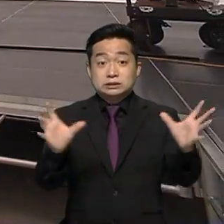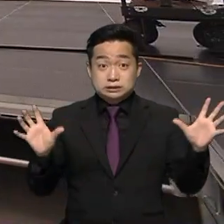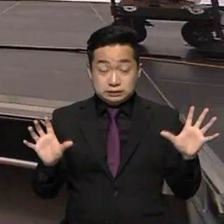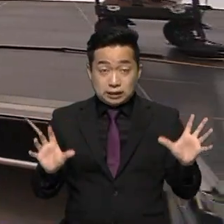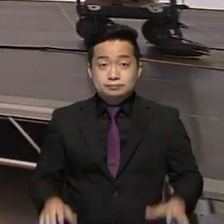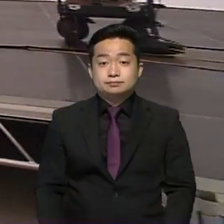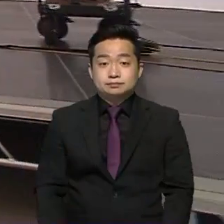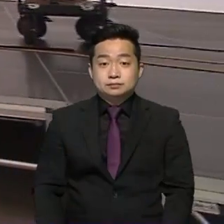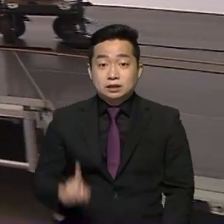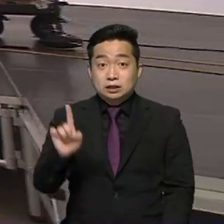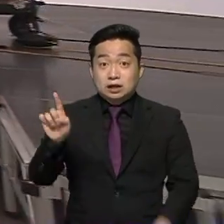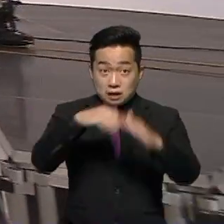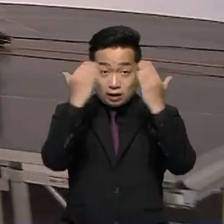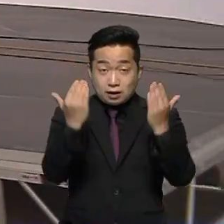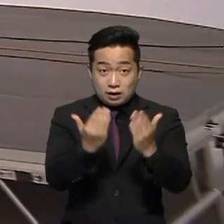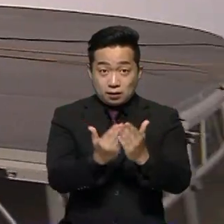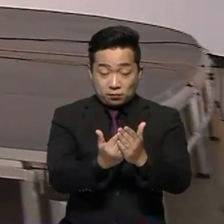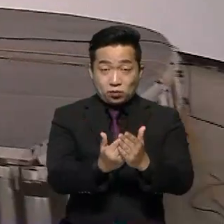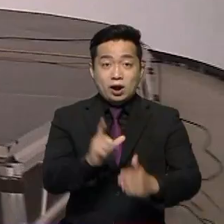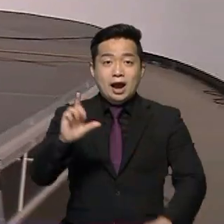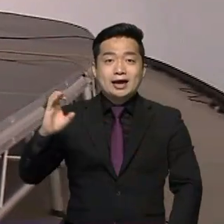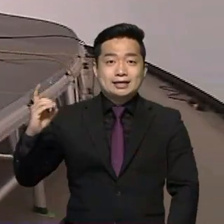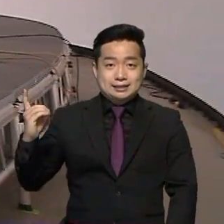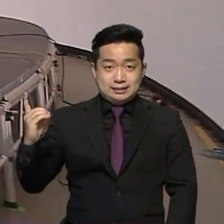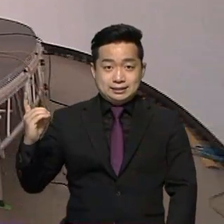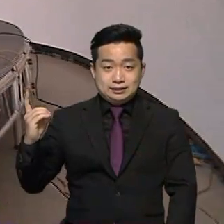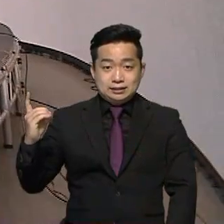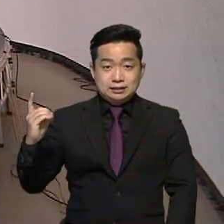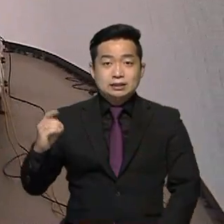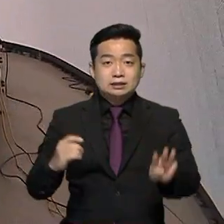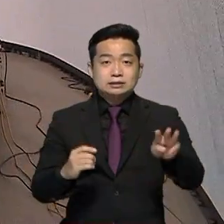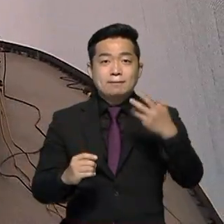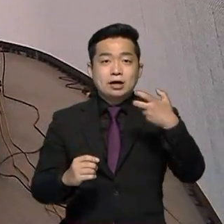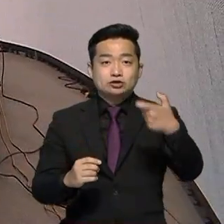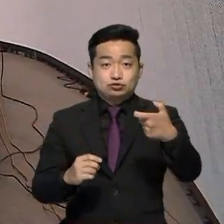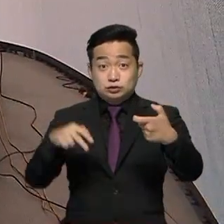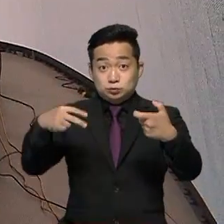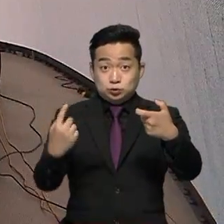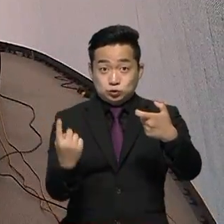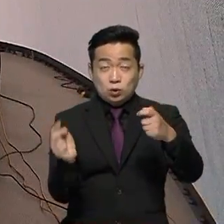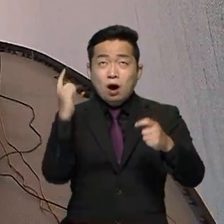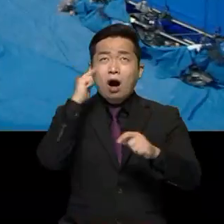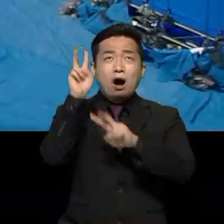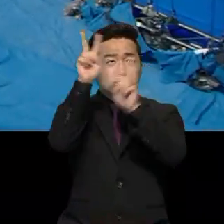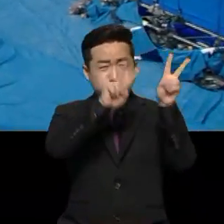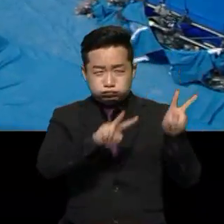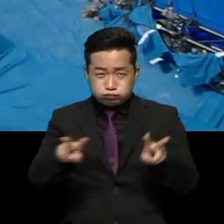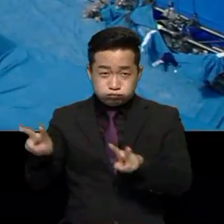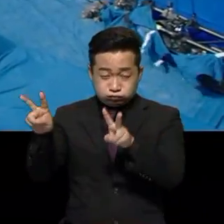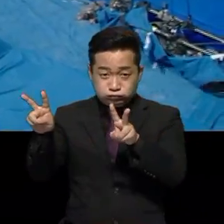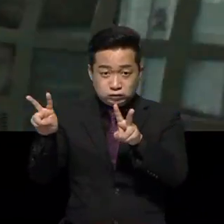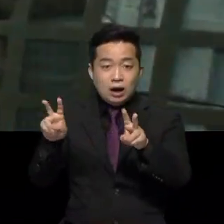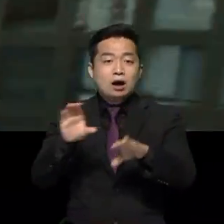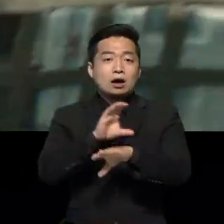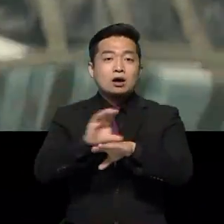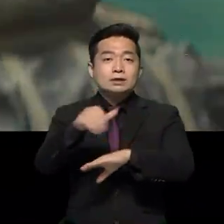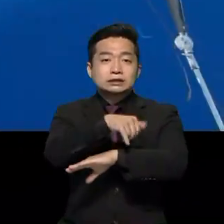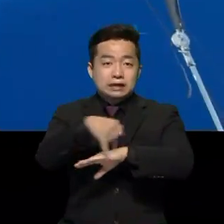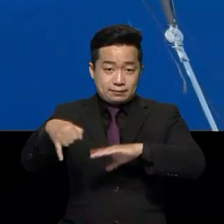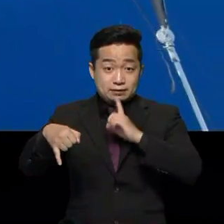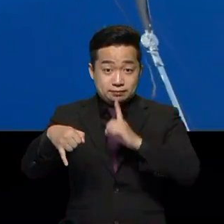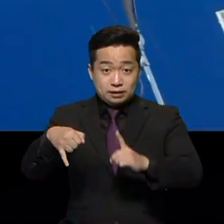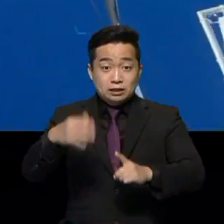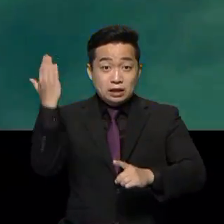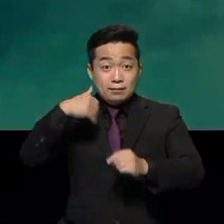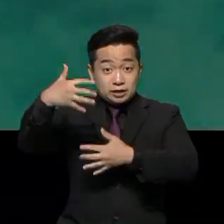물론 천장까지 LED로 둘러싸인 360도 버추얼 스튜디오라는 걸 알 수 있습니다. 지금까지는 대부분의